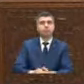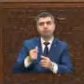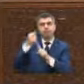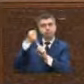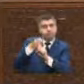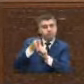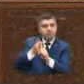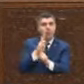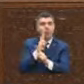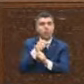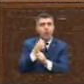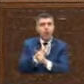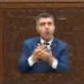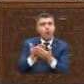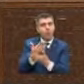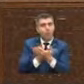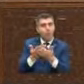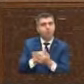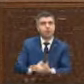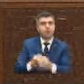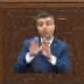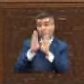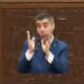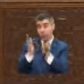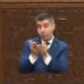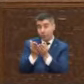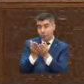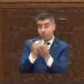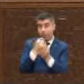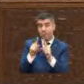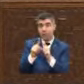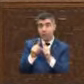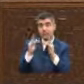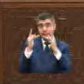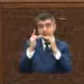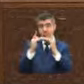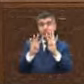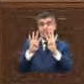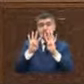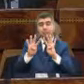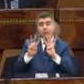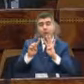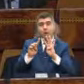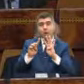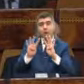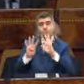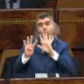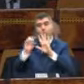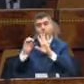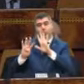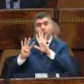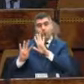والحكومة فيما يتعلق بهذا المجال. العدد الإجمالي للداخليات حوالي 889 داخلية